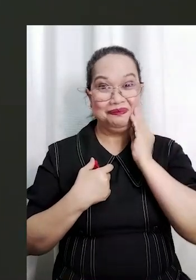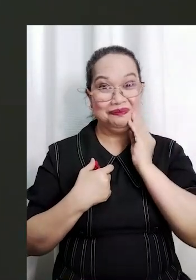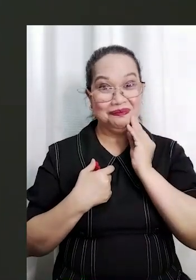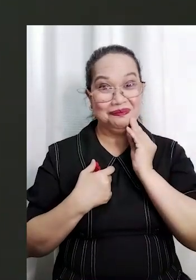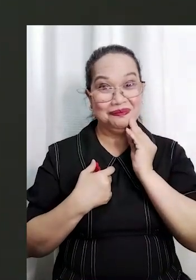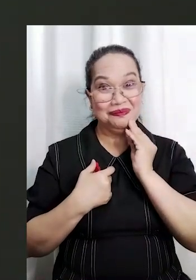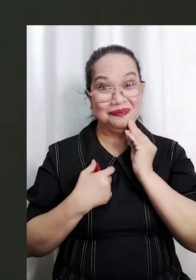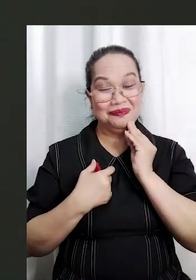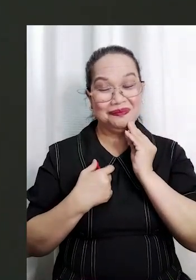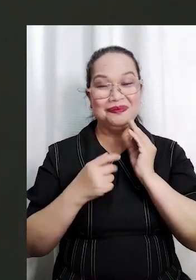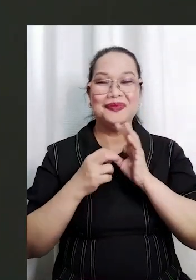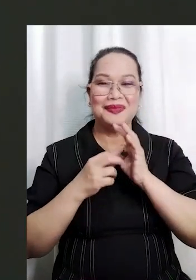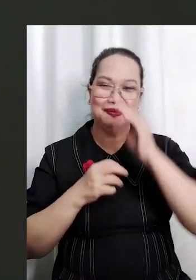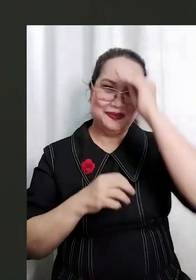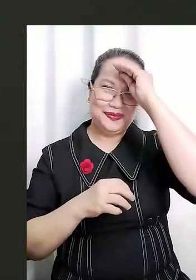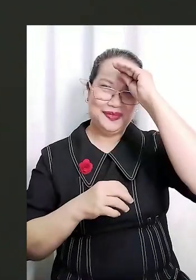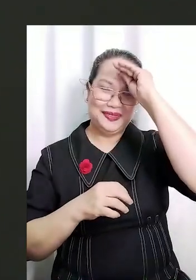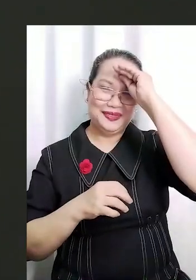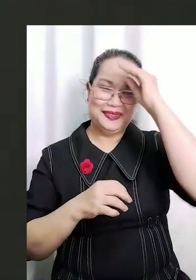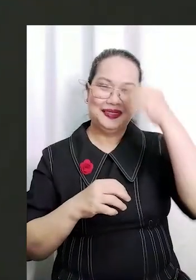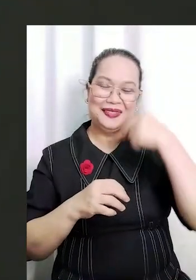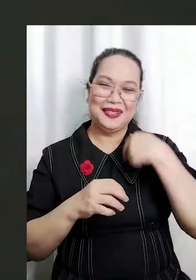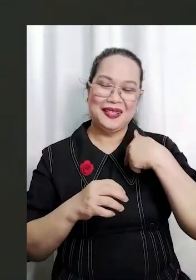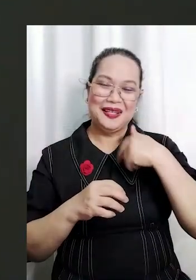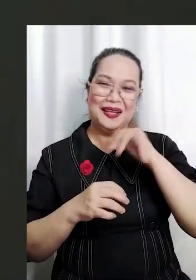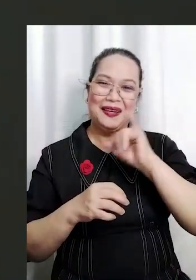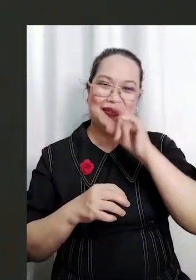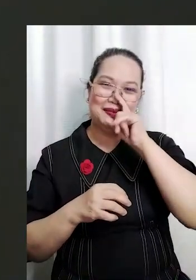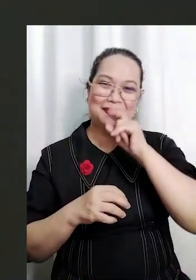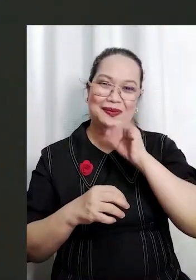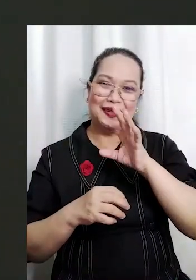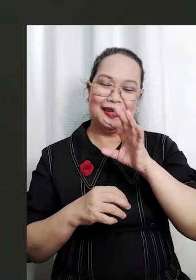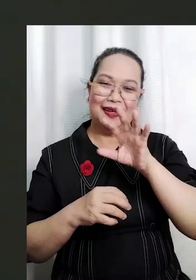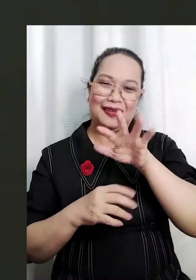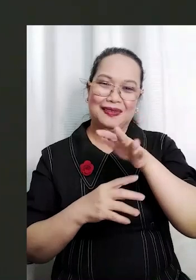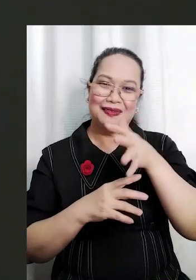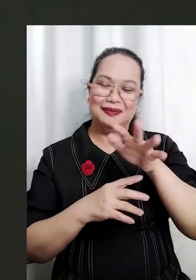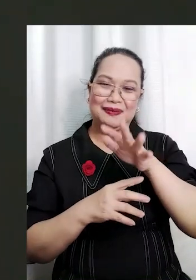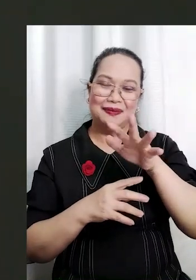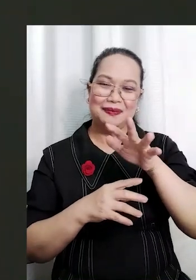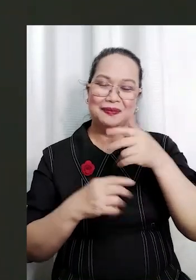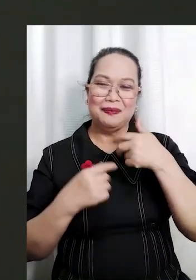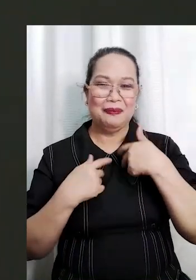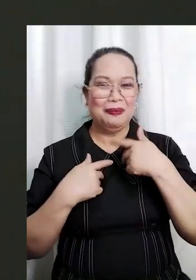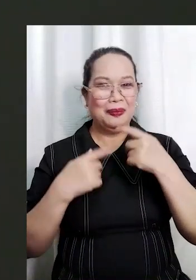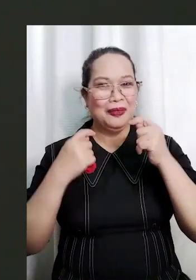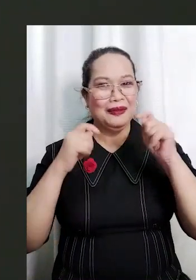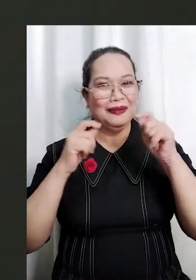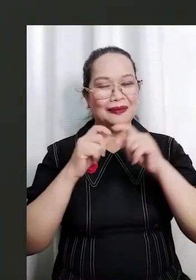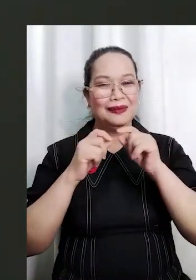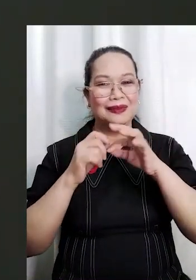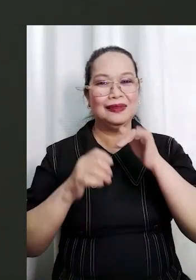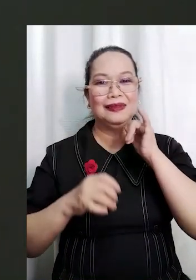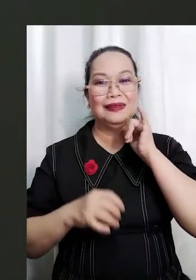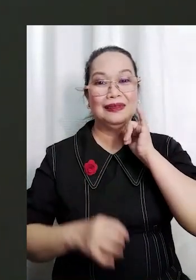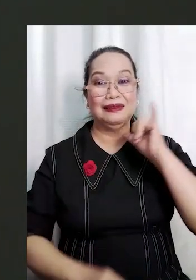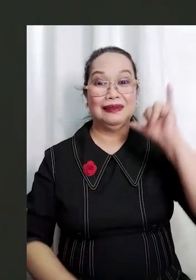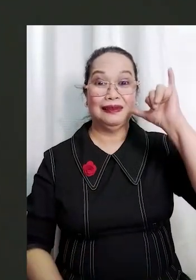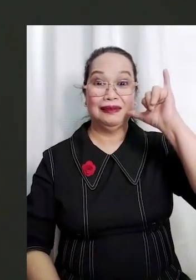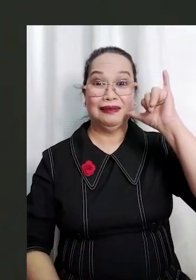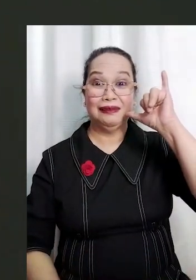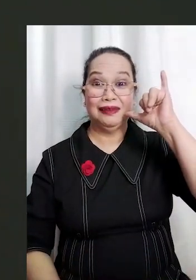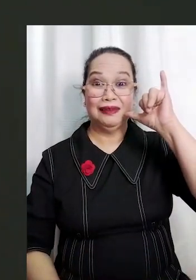sa midlife crisis, medyo nagiging ang pag-iisip nila ay defeatist or even worse,